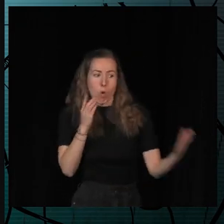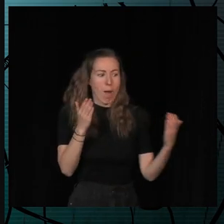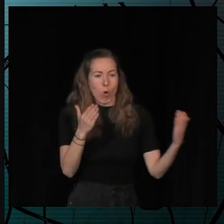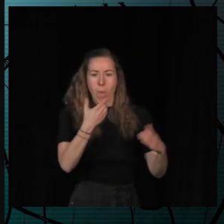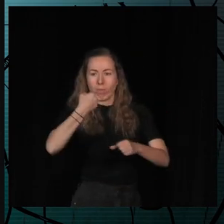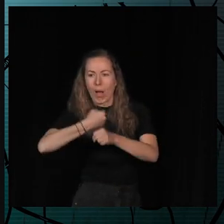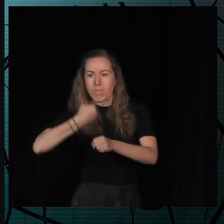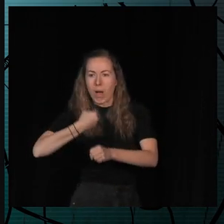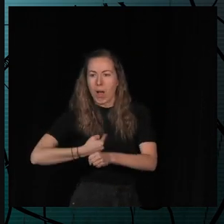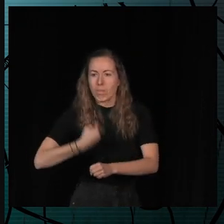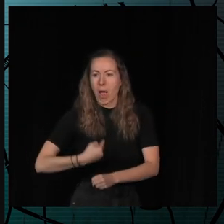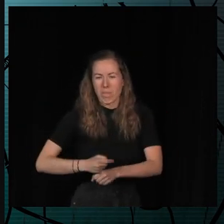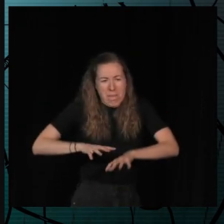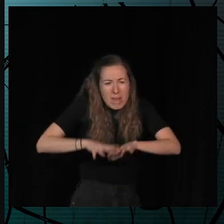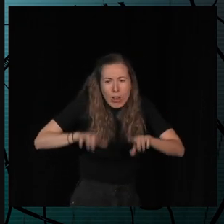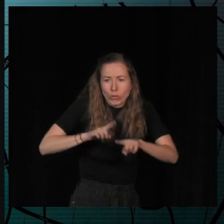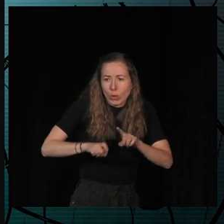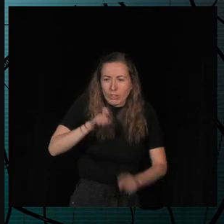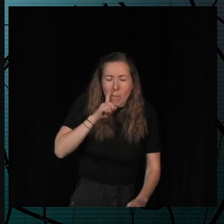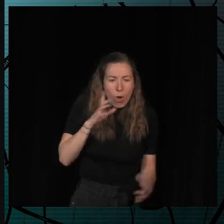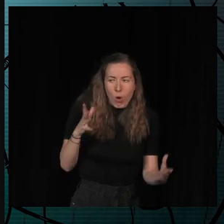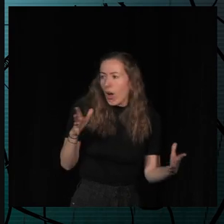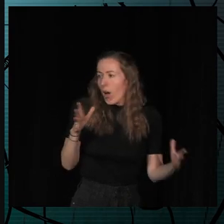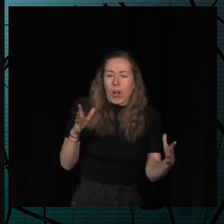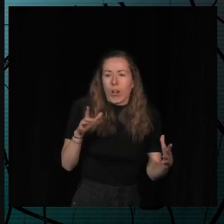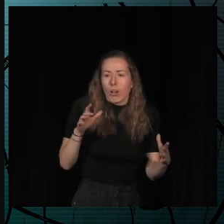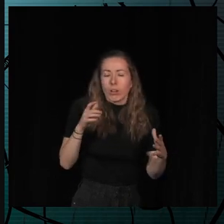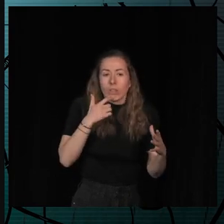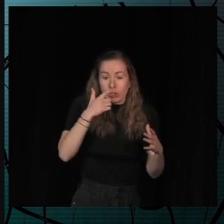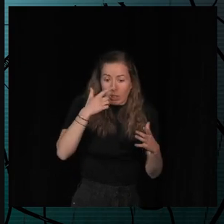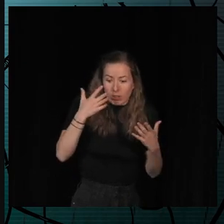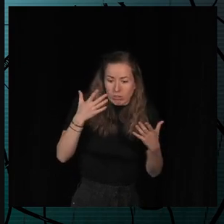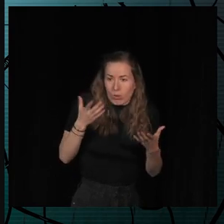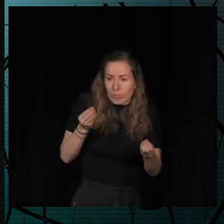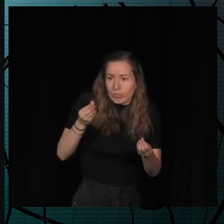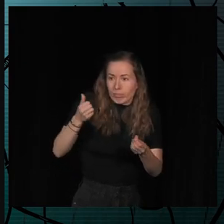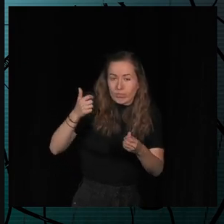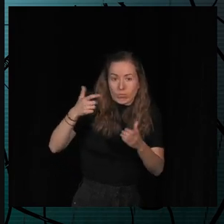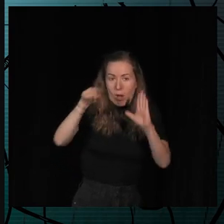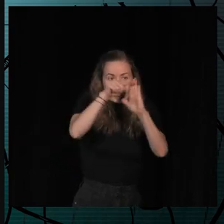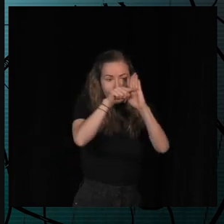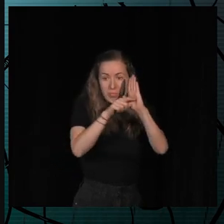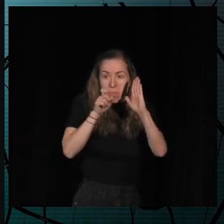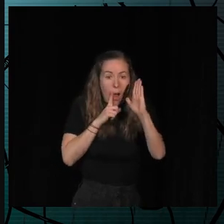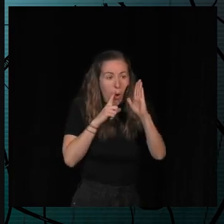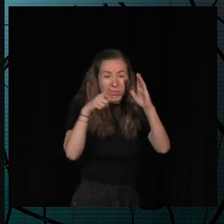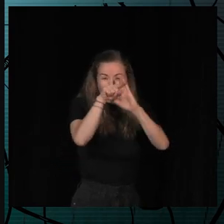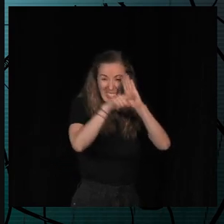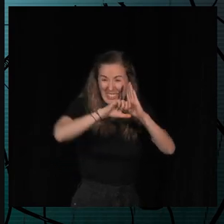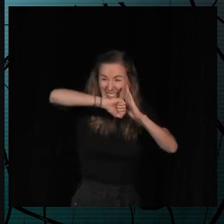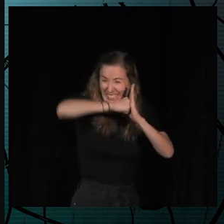les injonctions dans lesquelles on met les parents sur le fait de ce que ça voudrait dire euh et c'est vrai que en